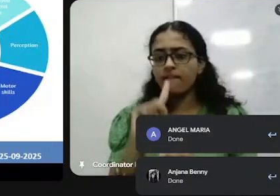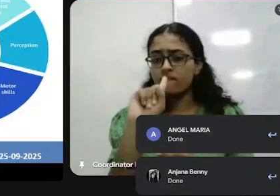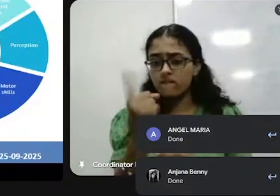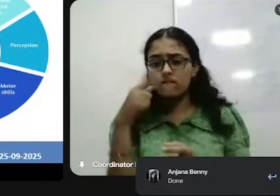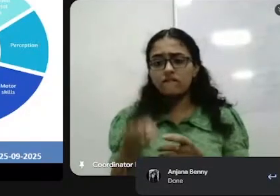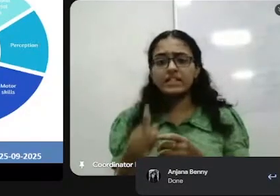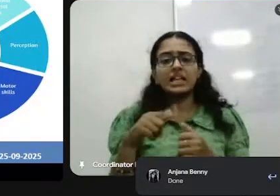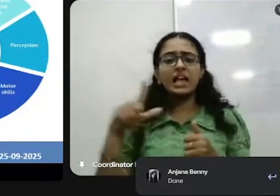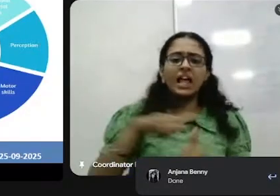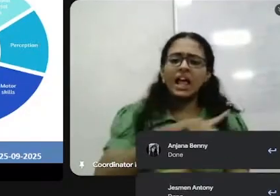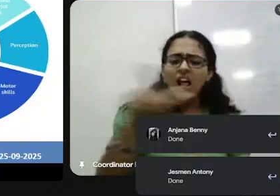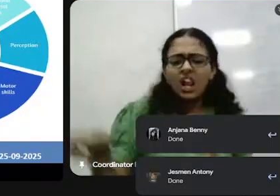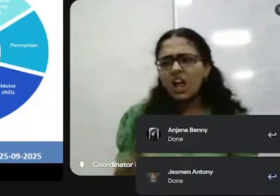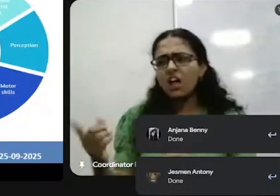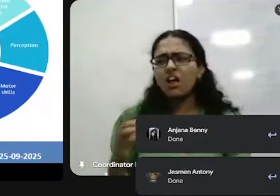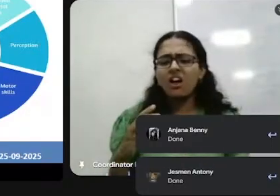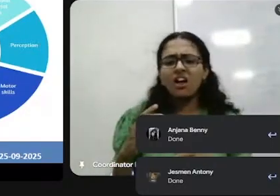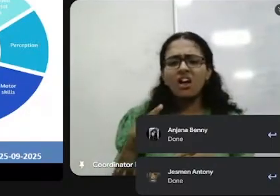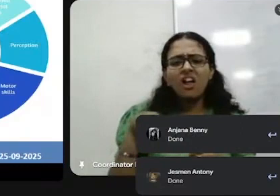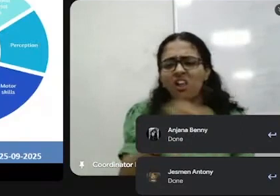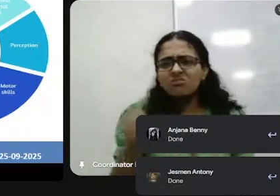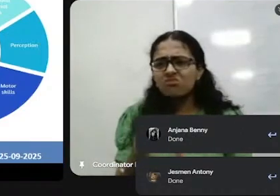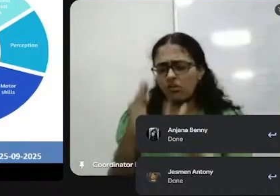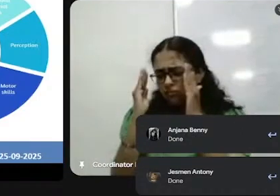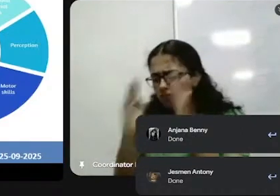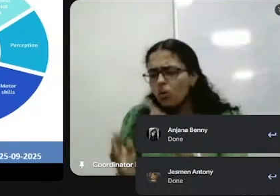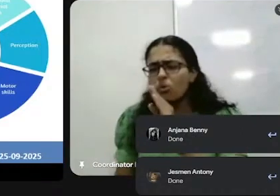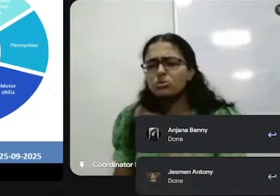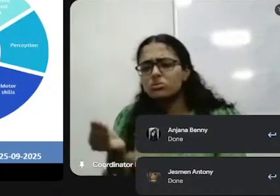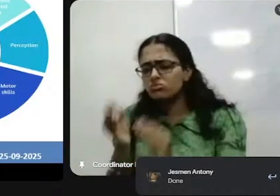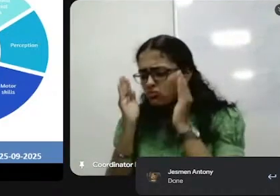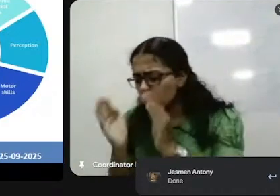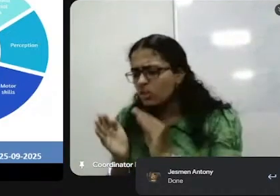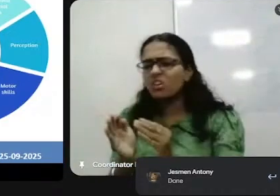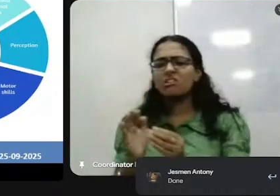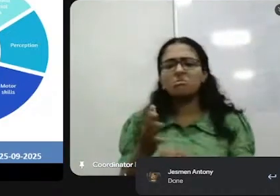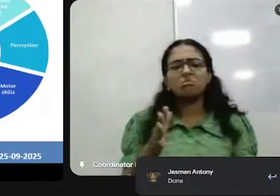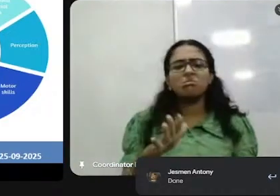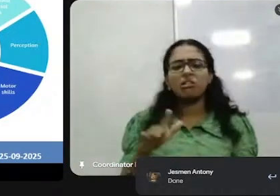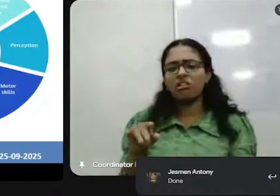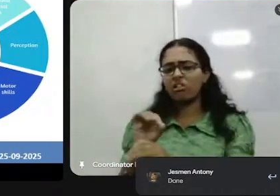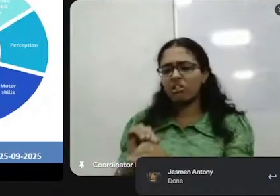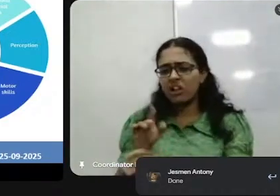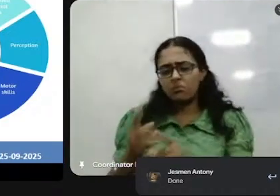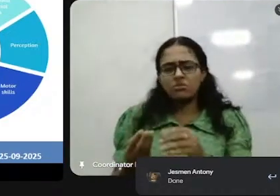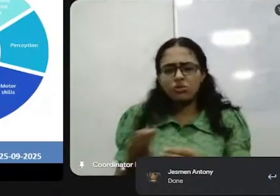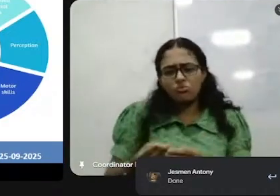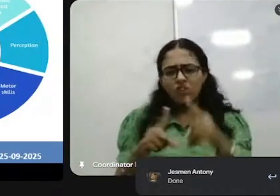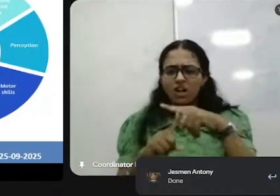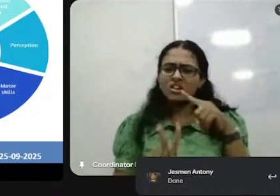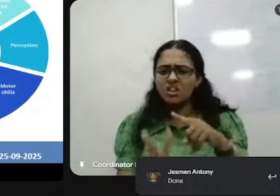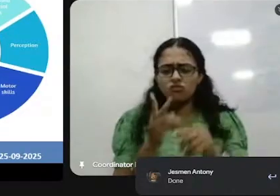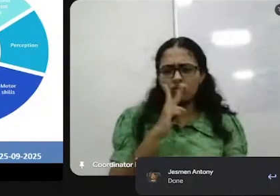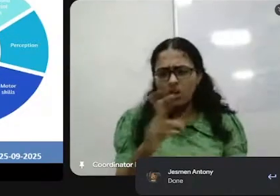ആദ്യമായിട്ട് കോമൺലി എല്ലാവരും പറയുന്ന പ്രശ്നമാണ് ശ്രദ്ധ കേന്ദ്രീകരിക്കാനുള്ള ബുദ്ധിമുട്ടുകൾ. ഇപ്പൊ നമ്മൾ കുറച്ചു നേരം ഇരുന്ന് TV കാണുന്നു, അല്ലെ കുറച്ചു നേരം